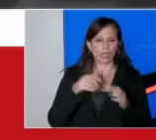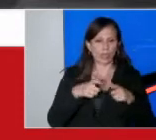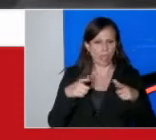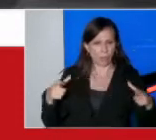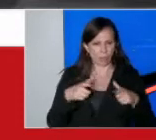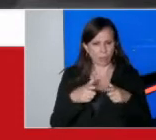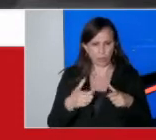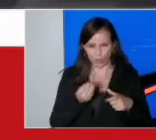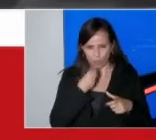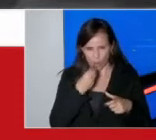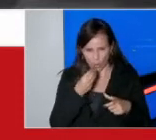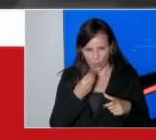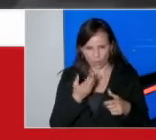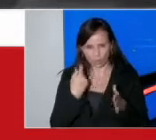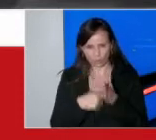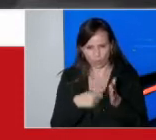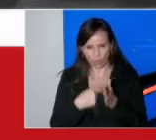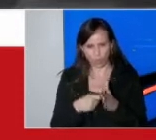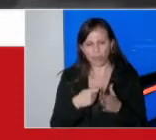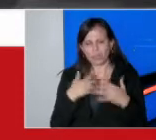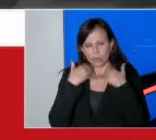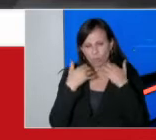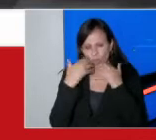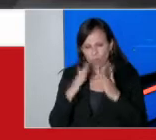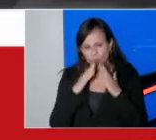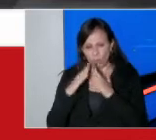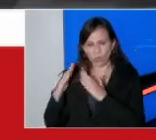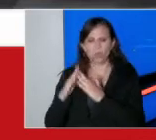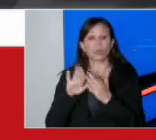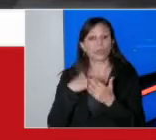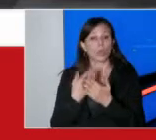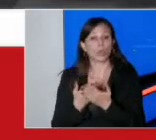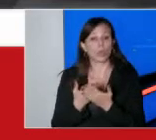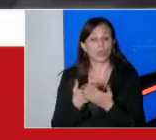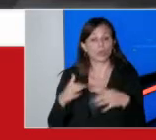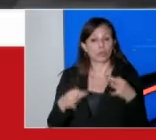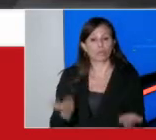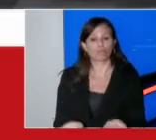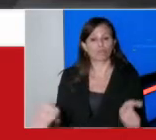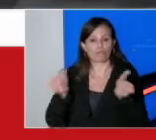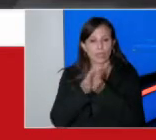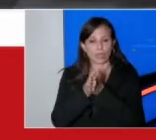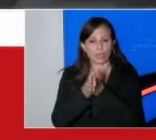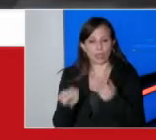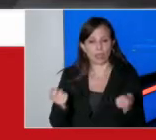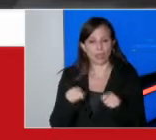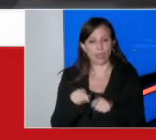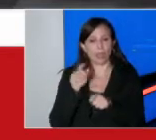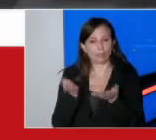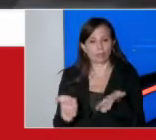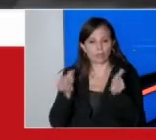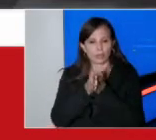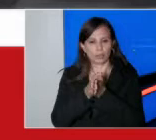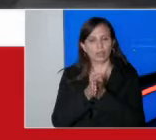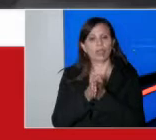החמגשיות ועוד הרבה מאוד סיפורים סביב המעונות. היועץ המשפטי סגר כמעט את כל התיקים, אבל השאיר רק את התיקים האלה